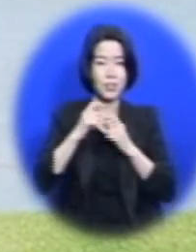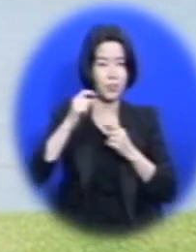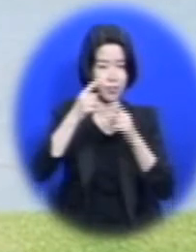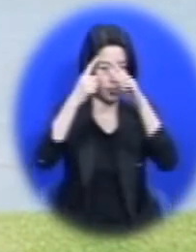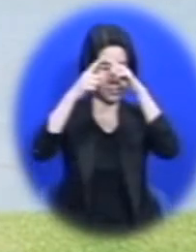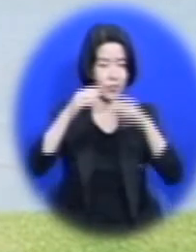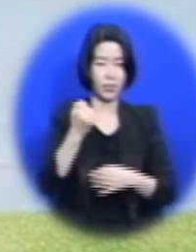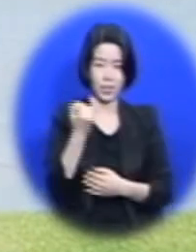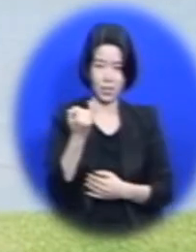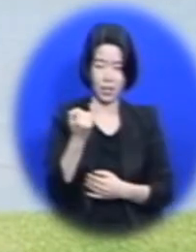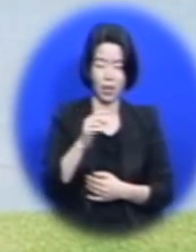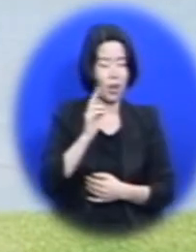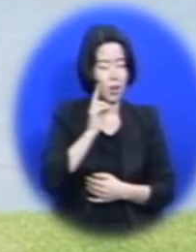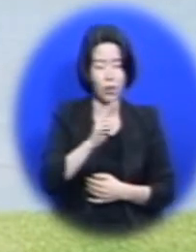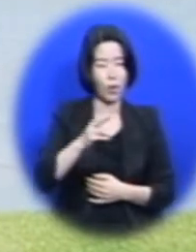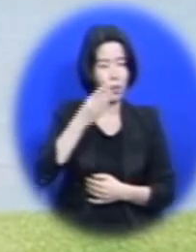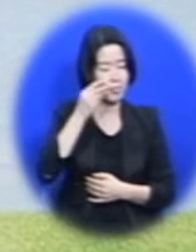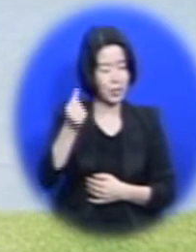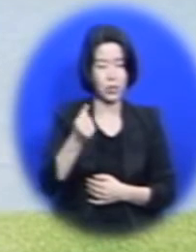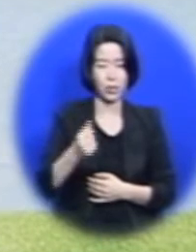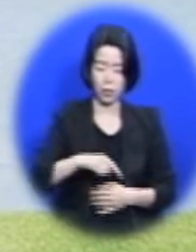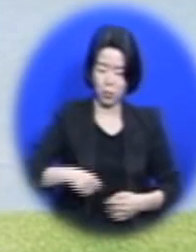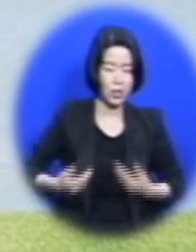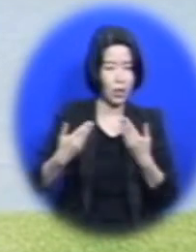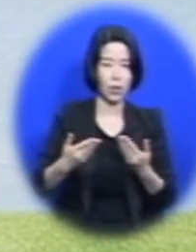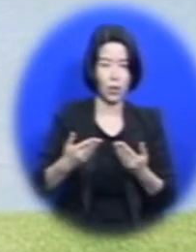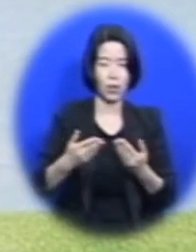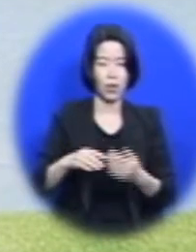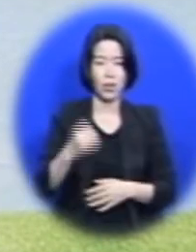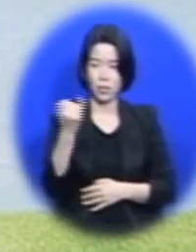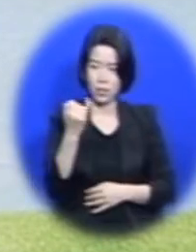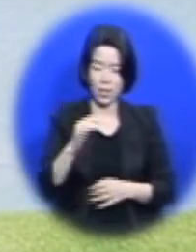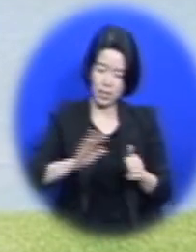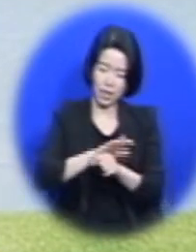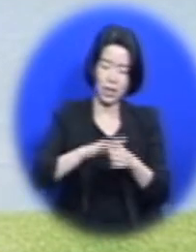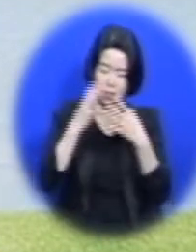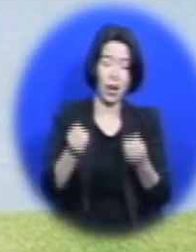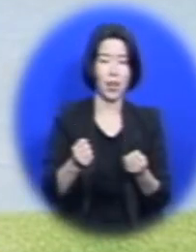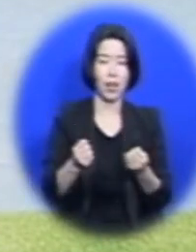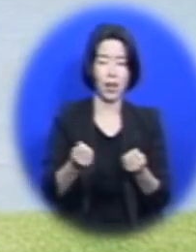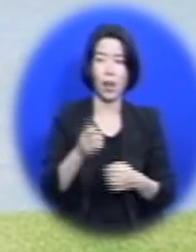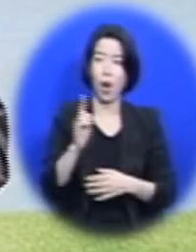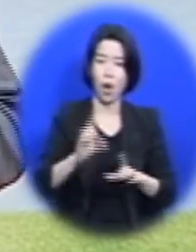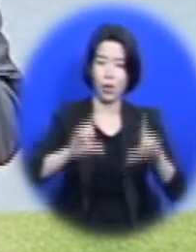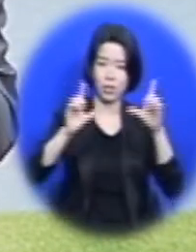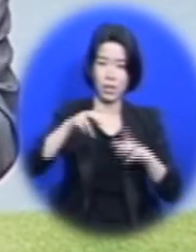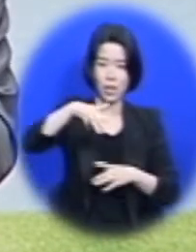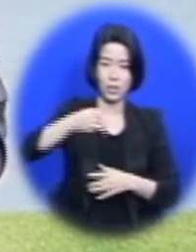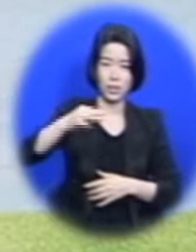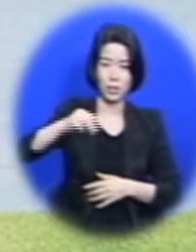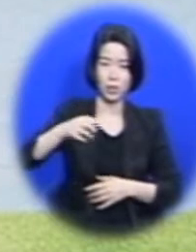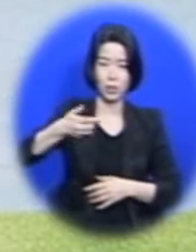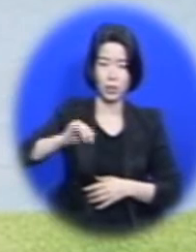매력적이고 너무나 헌신적이고 그리고 너무나 사랑이 많습니다. 어느 날 이 크로닌이 그